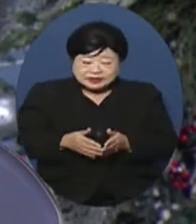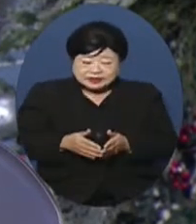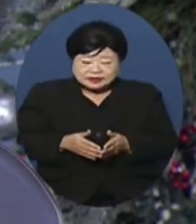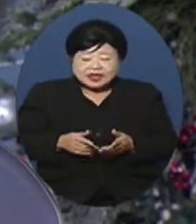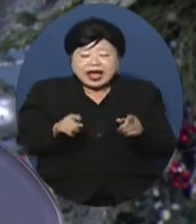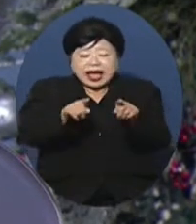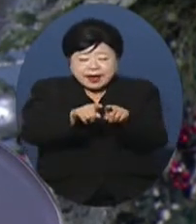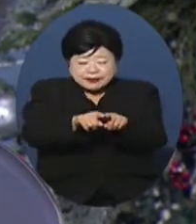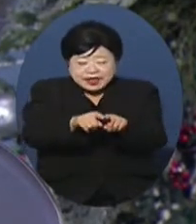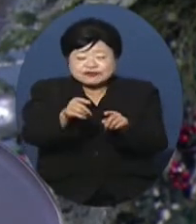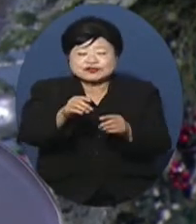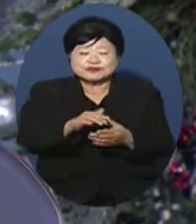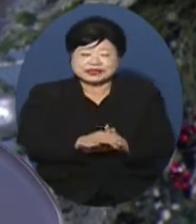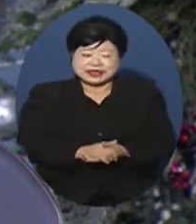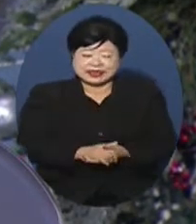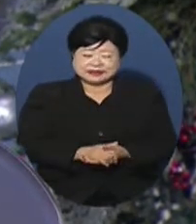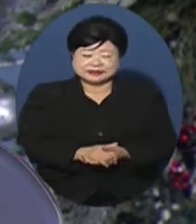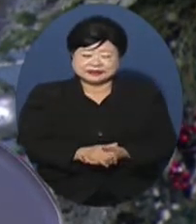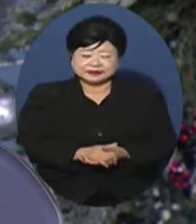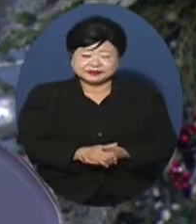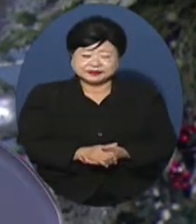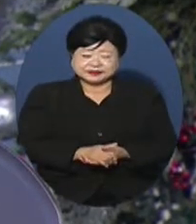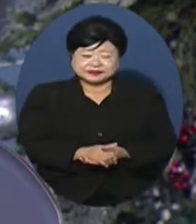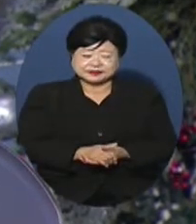함께 해 주시오